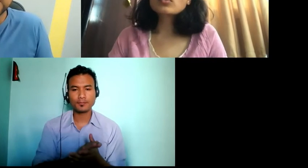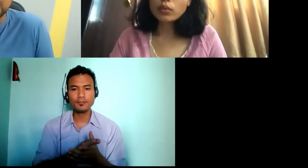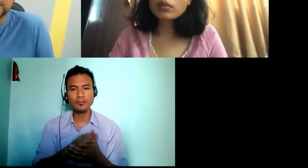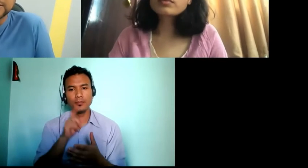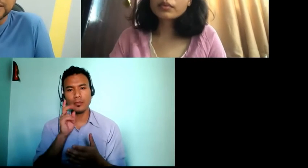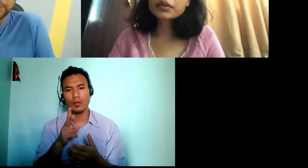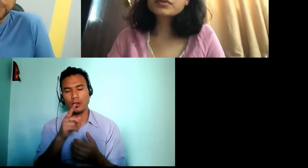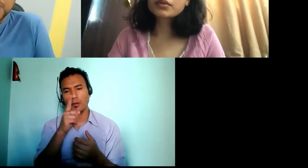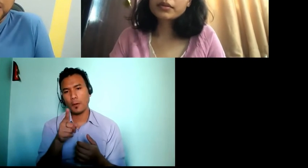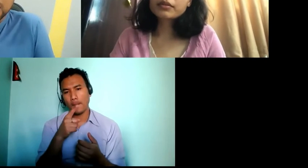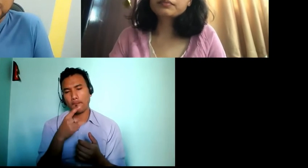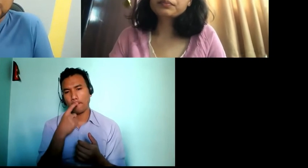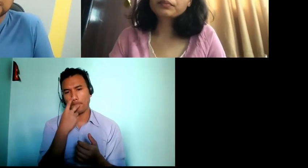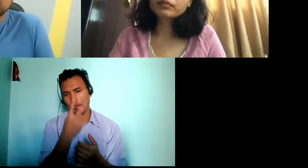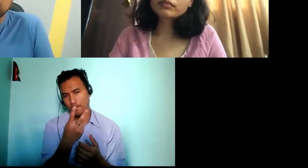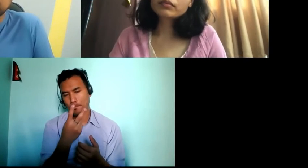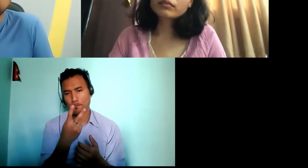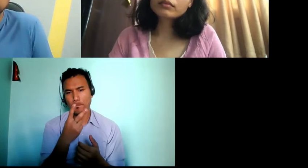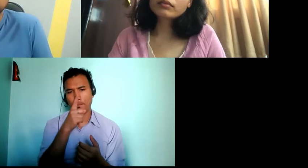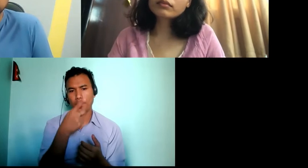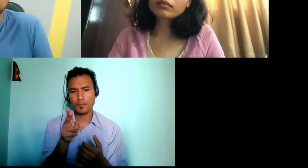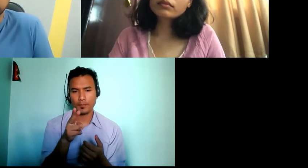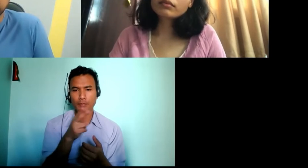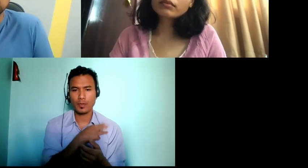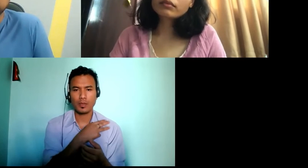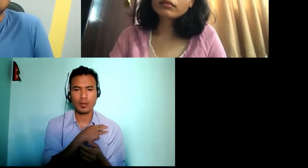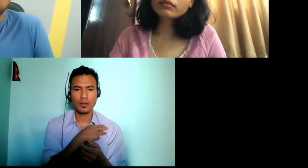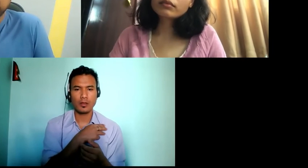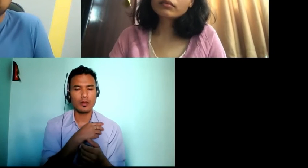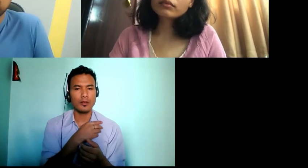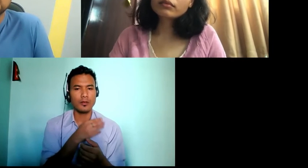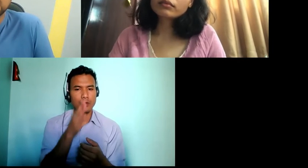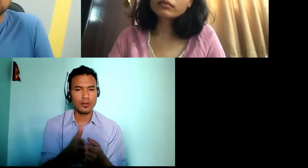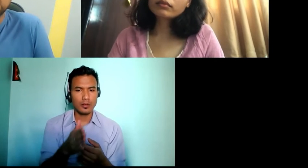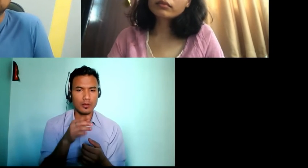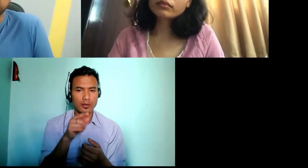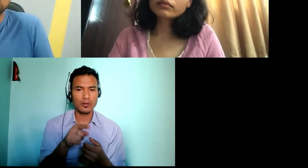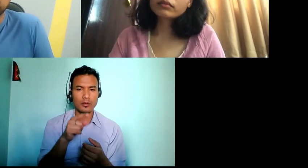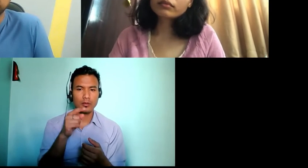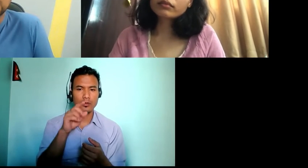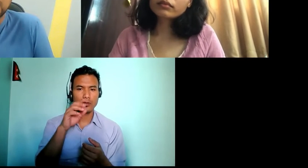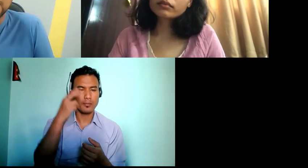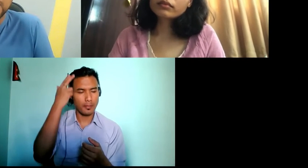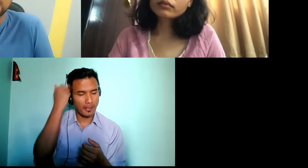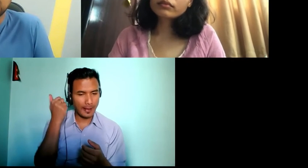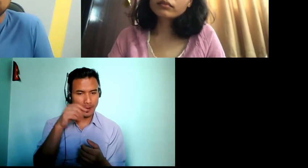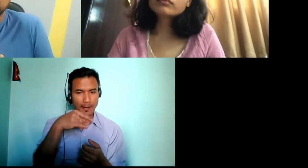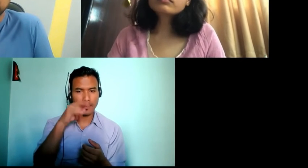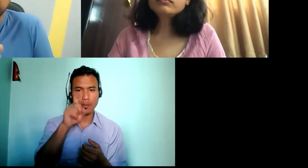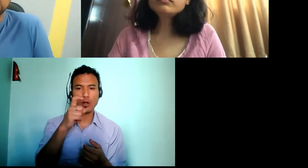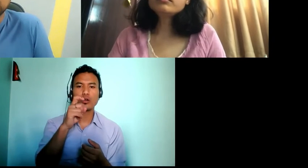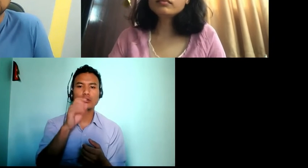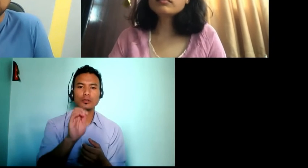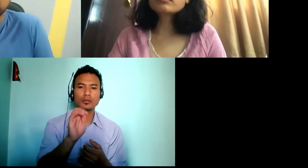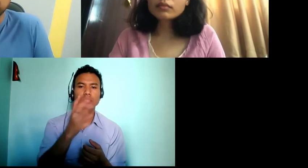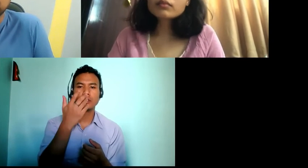मैले देखेको थिएँ जहाँतिर चाहिँ एकजना डायबिटिक पेसेन्ट हुनुहुन्थ्यो, उहाँले चाहिँ ब्ल्याक फङ्गस चाहिँ के हुँदो रहेछ भनेर न्युज चाहिँ हेर्नुभयो, तर